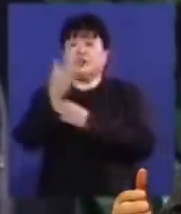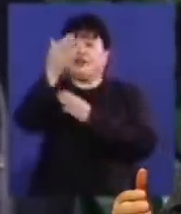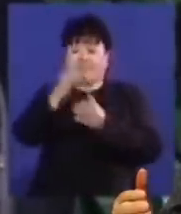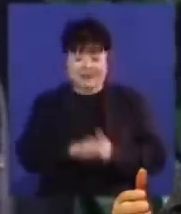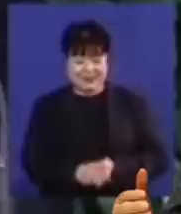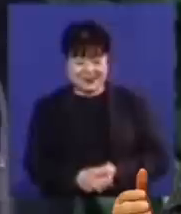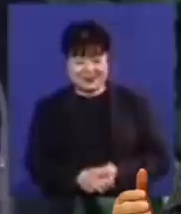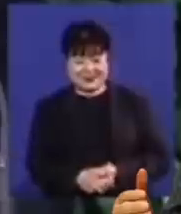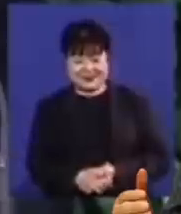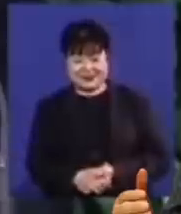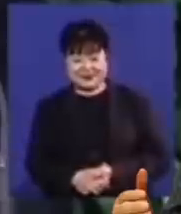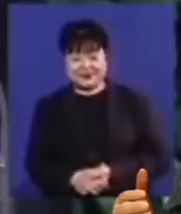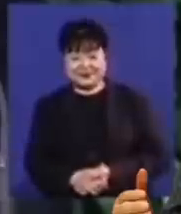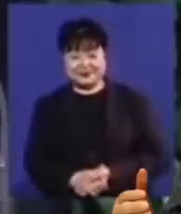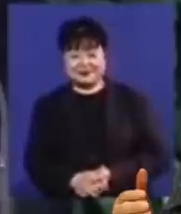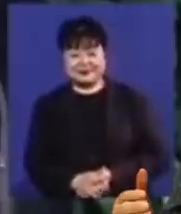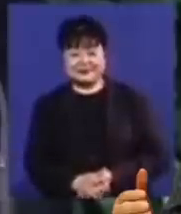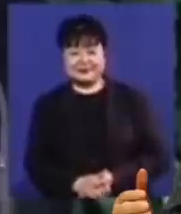안 됩니다.